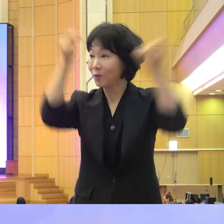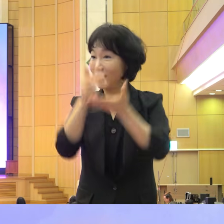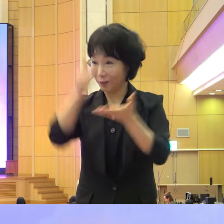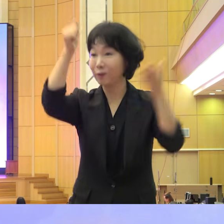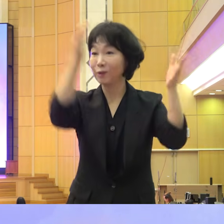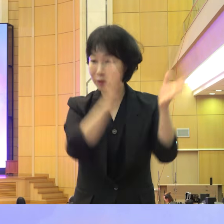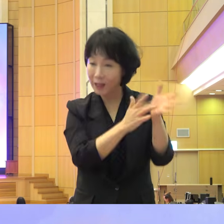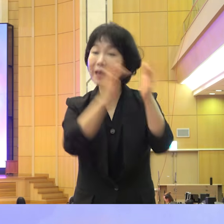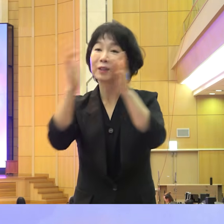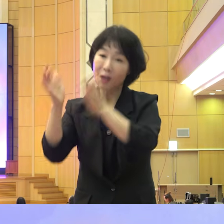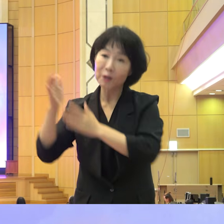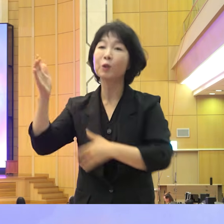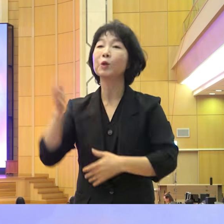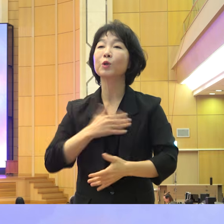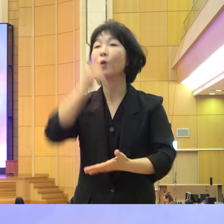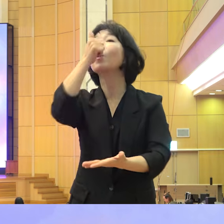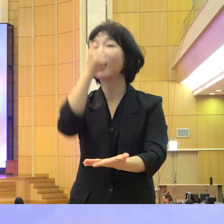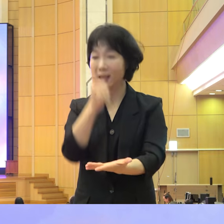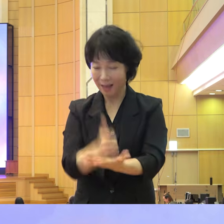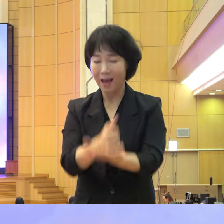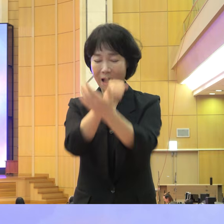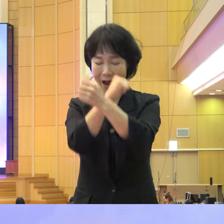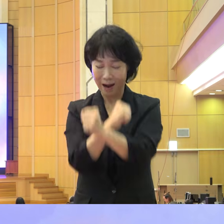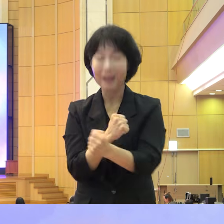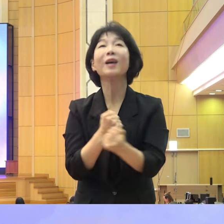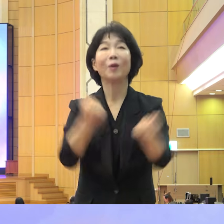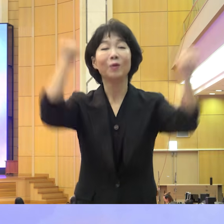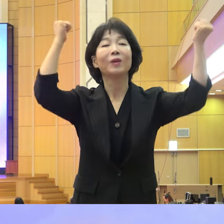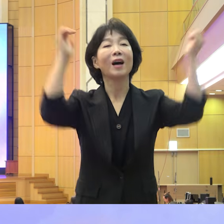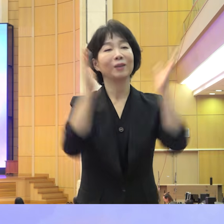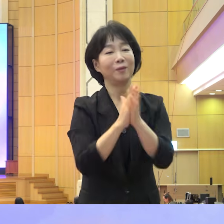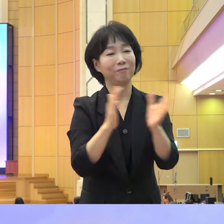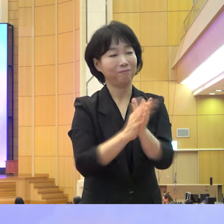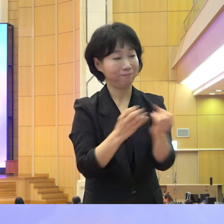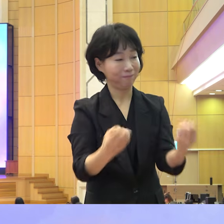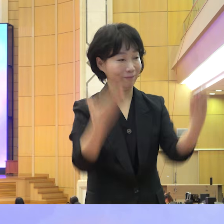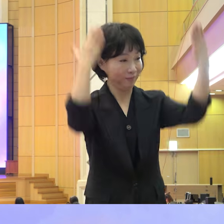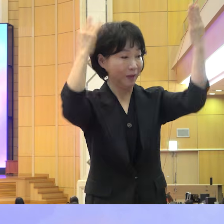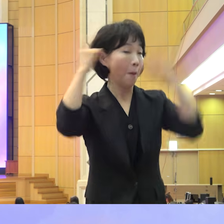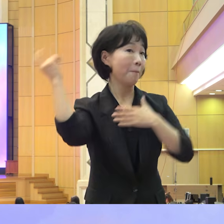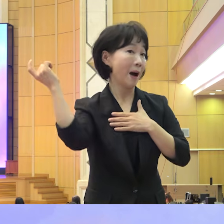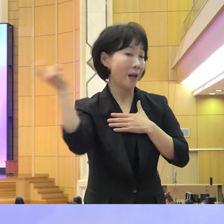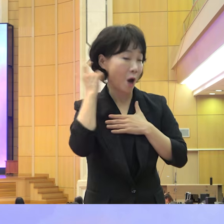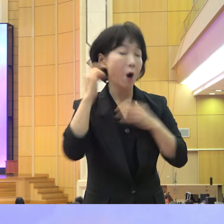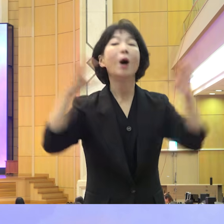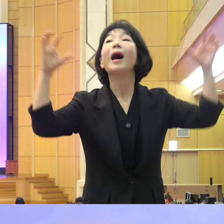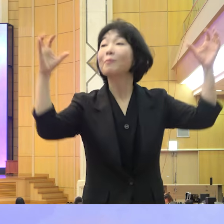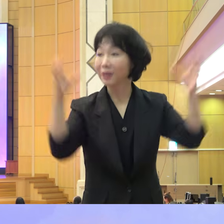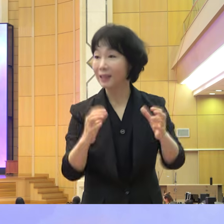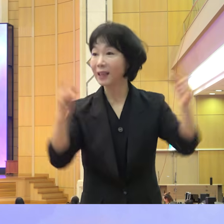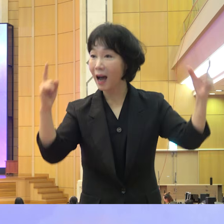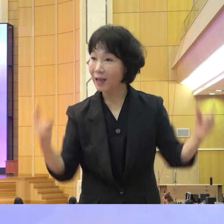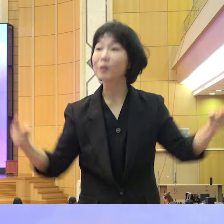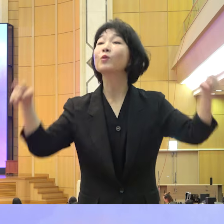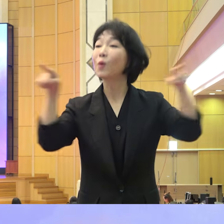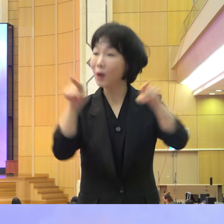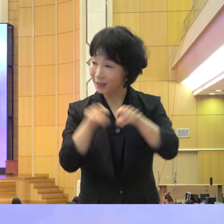주 예수 내 죄를 속했네. 할렐루야 소리를 합하여